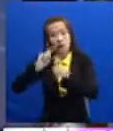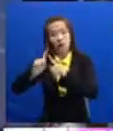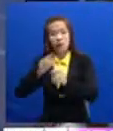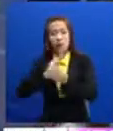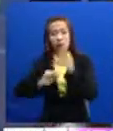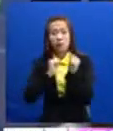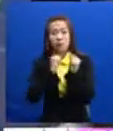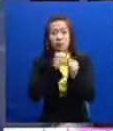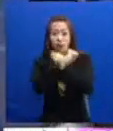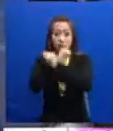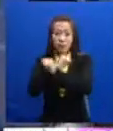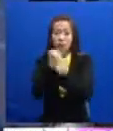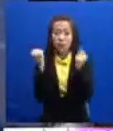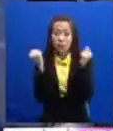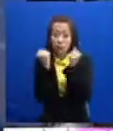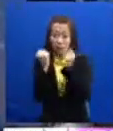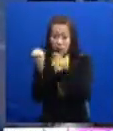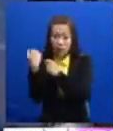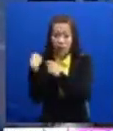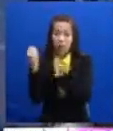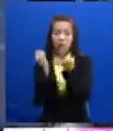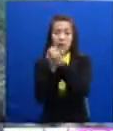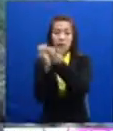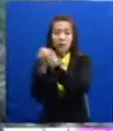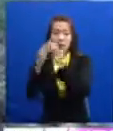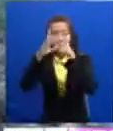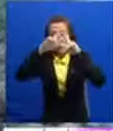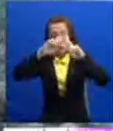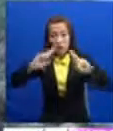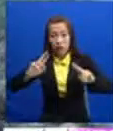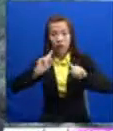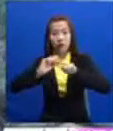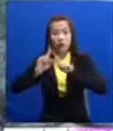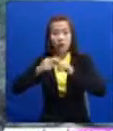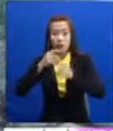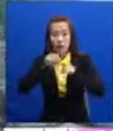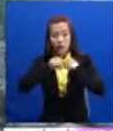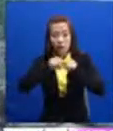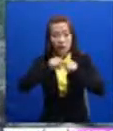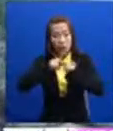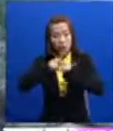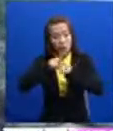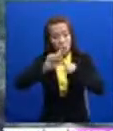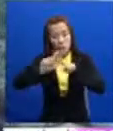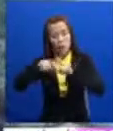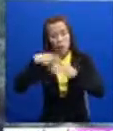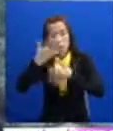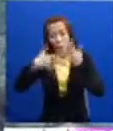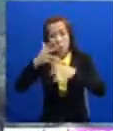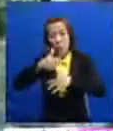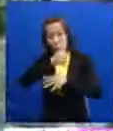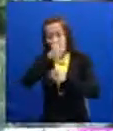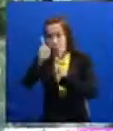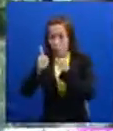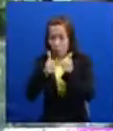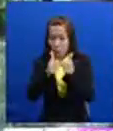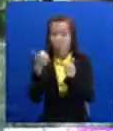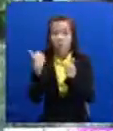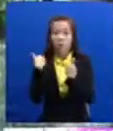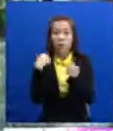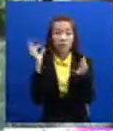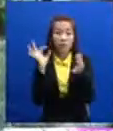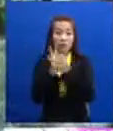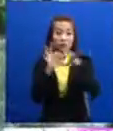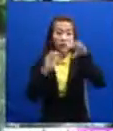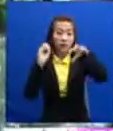และจากสภาพอากาศที่หนาวเย็นก็ทำให้ร้านขายถุงมือถุงเท้าขายดีกว่าทุกวันค่ะสถานี